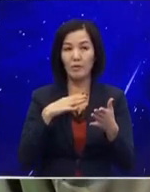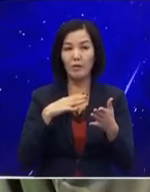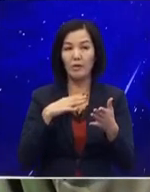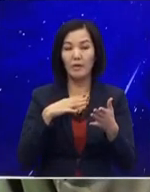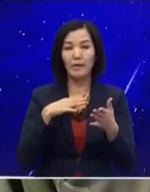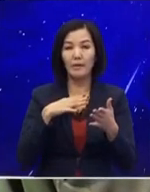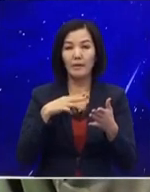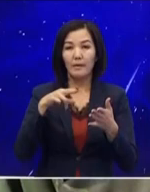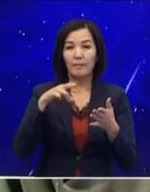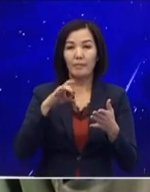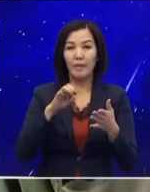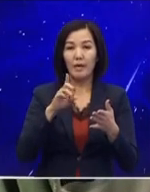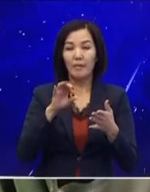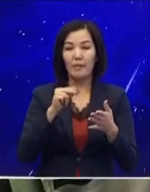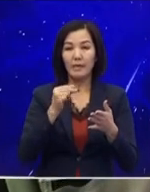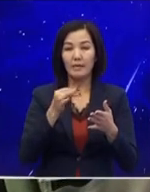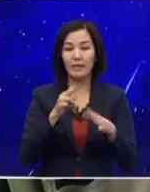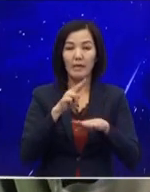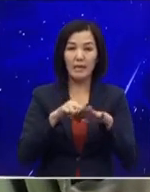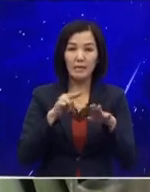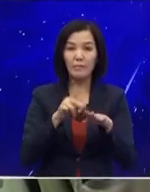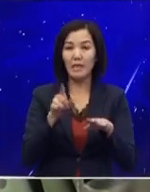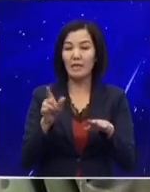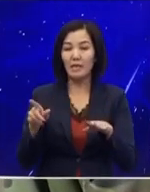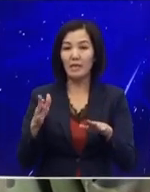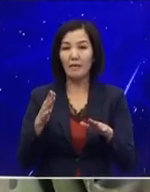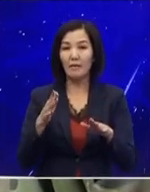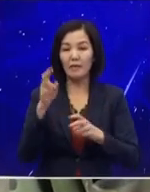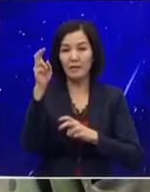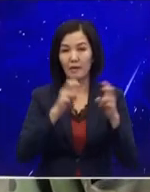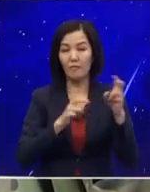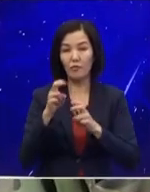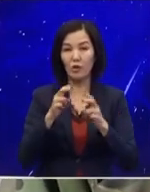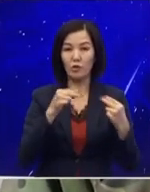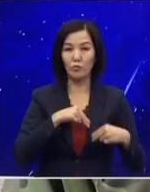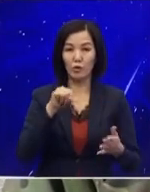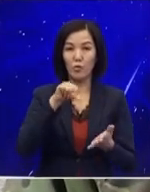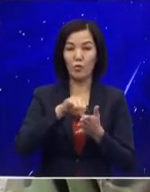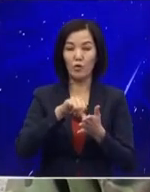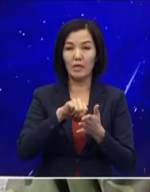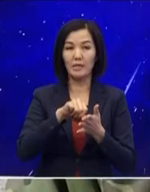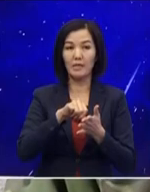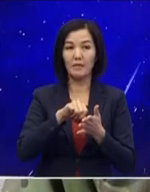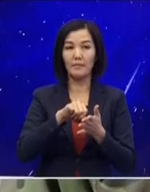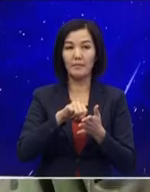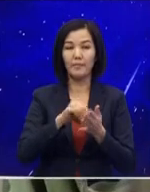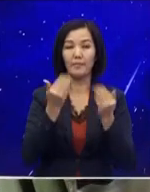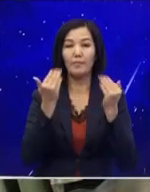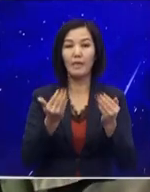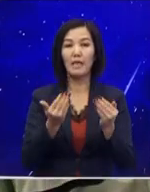Одан кейін осы пробациядағы инспекторлар зауытқа жұмысқа кіргізді. Зауыттан шығып